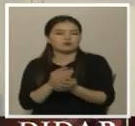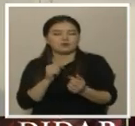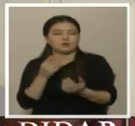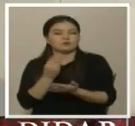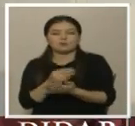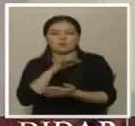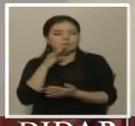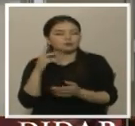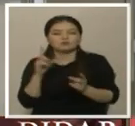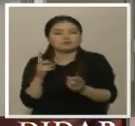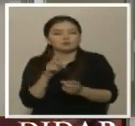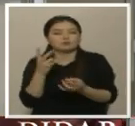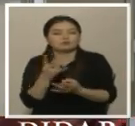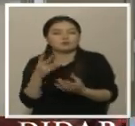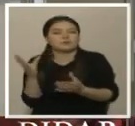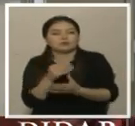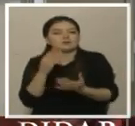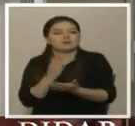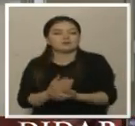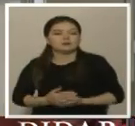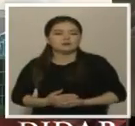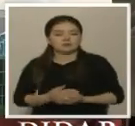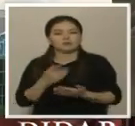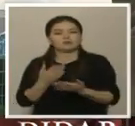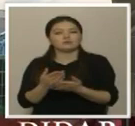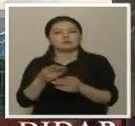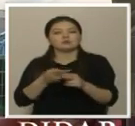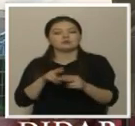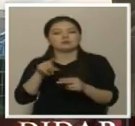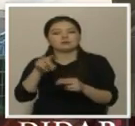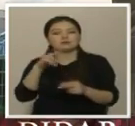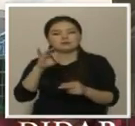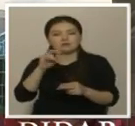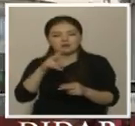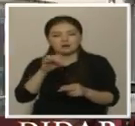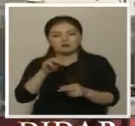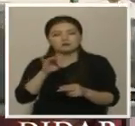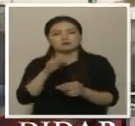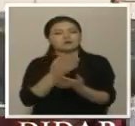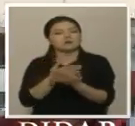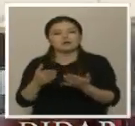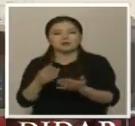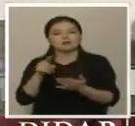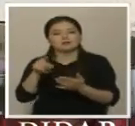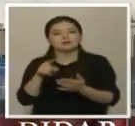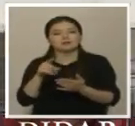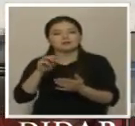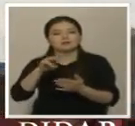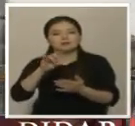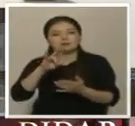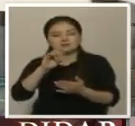среди них прозаик заслуженный деятель Казахстана калехан Исаак диктор тележурналист отличных телерадио СССР